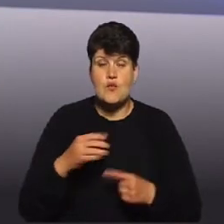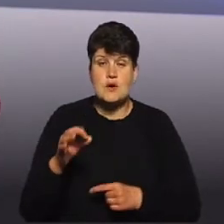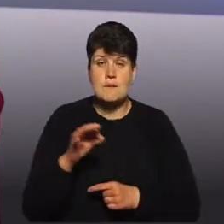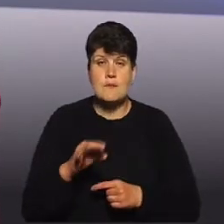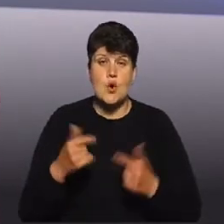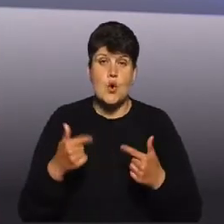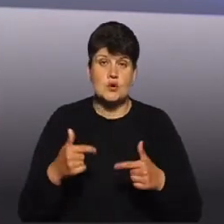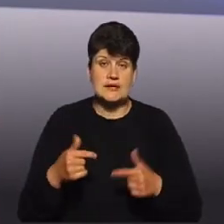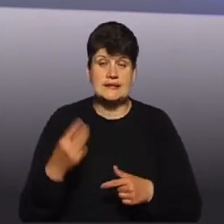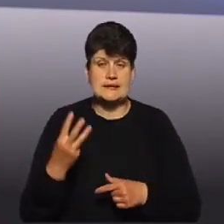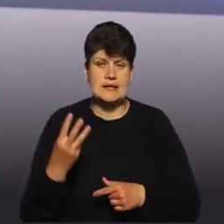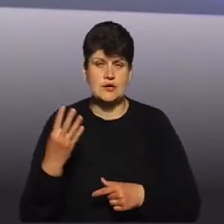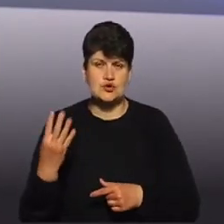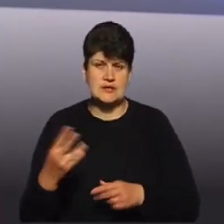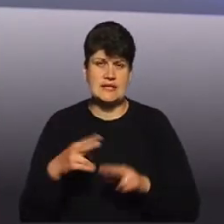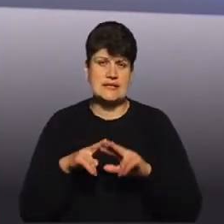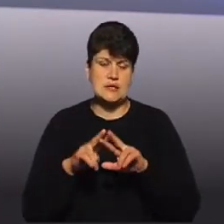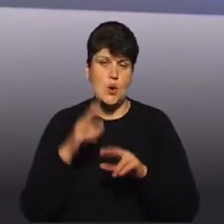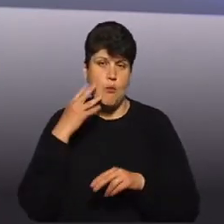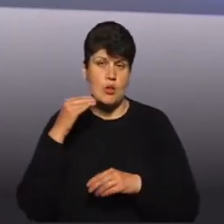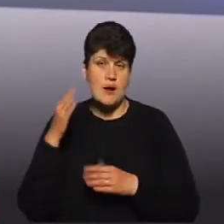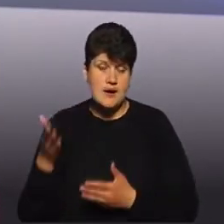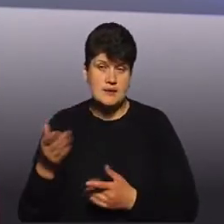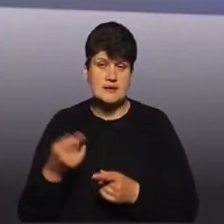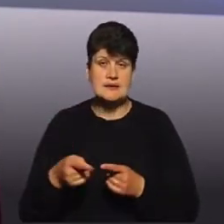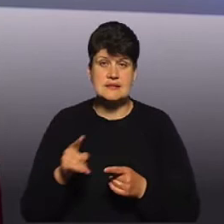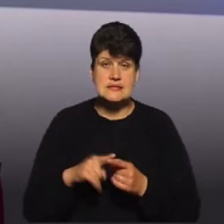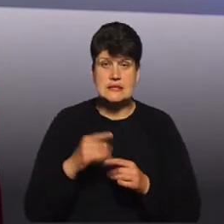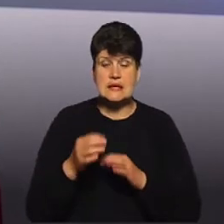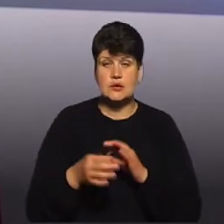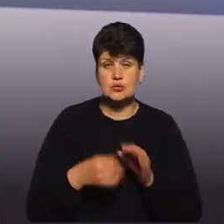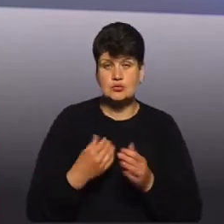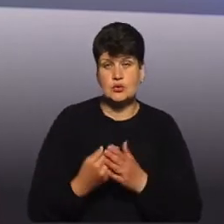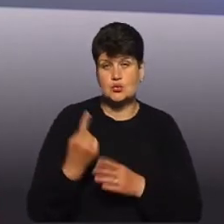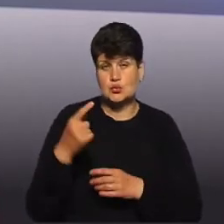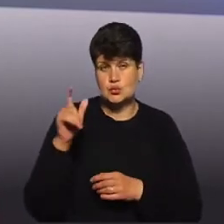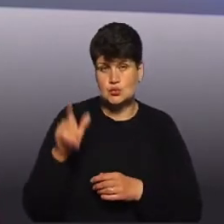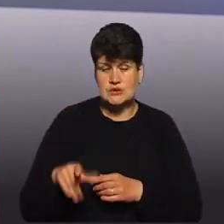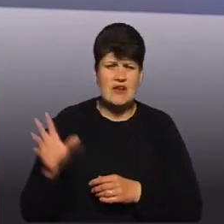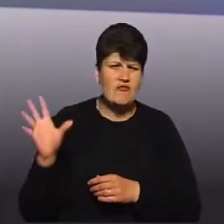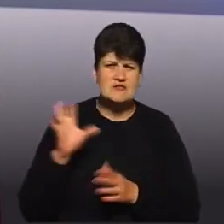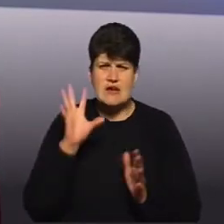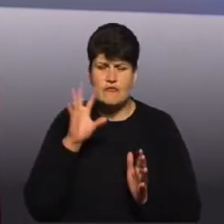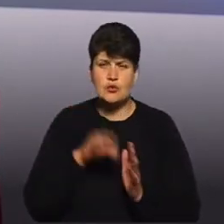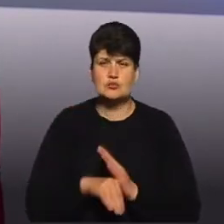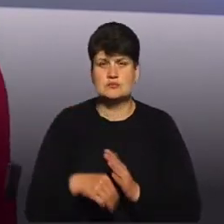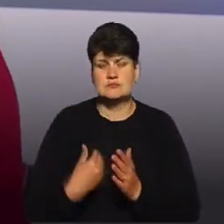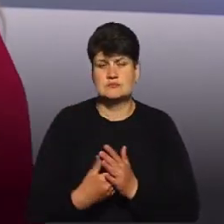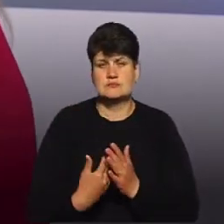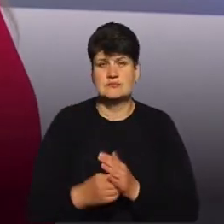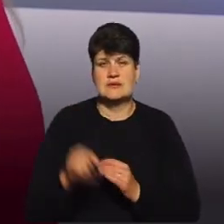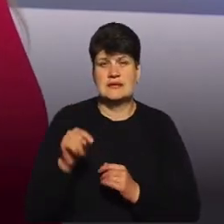3-4 зірочок в Болгарії, це на добу, на людину, на все включено буде орієнтовно 1000 гривень. Але